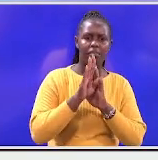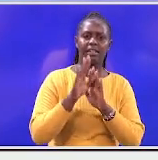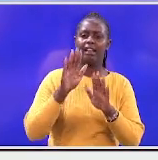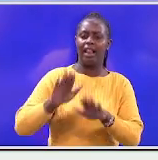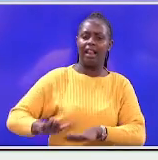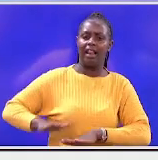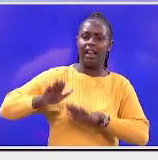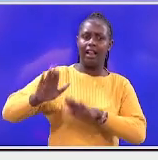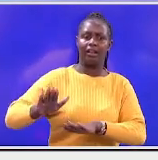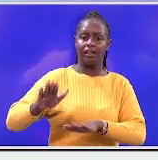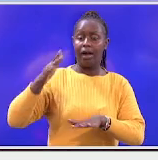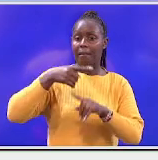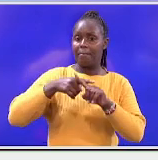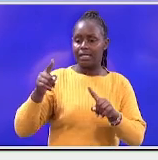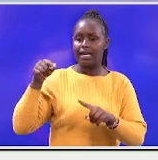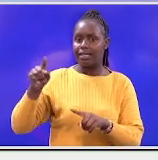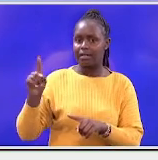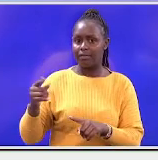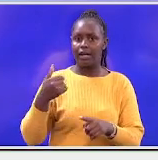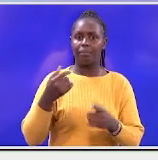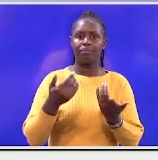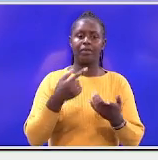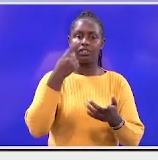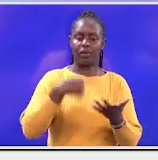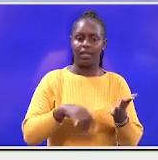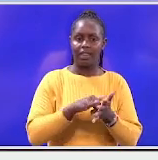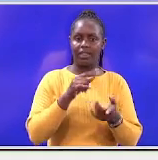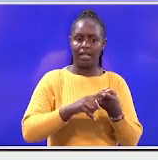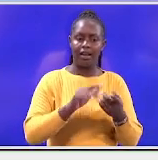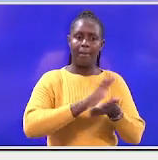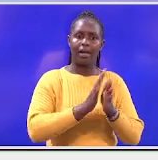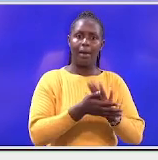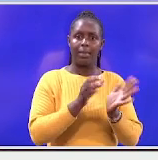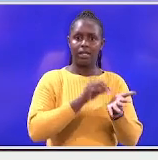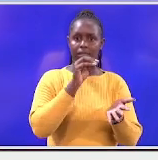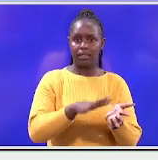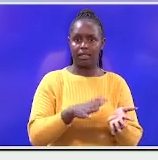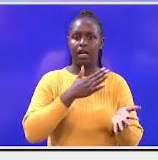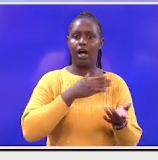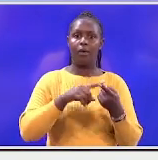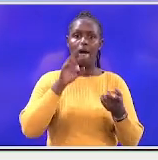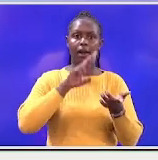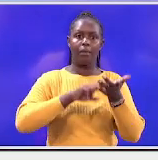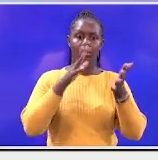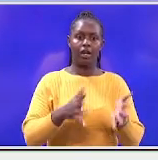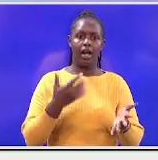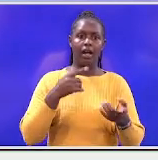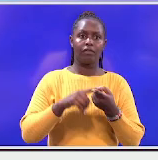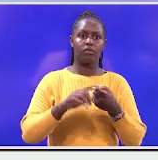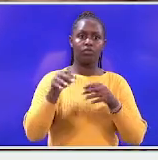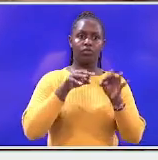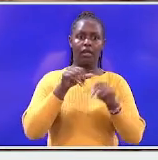wa usafirishaji wa chakula sokoni ukisababisha gharama yake kupanda. Kwenye makala maalum, mwandishi wetu Willy Dennis Njiru anachanganua swala